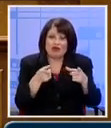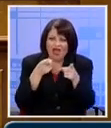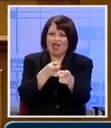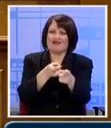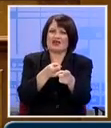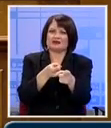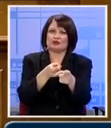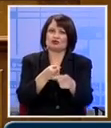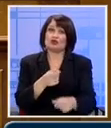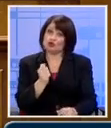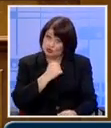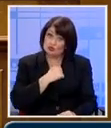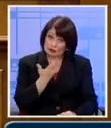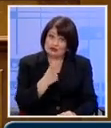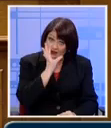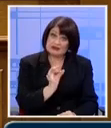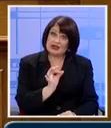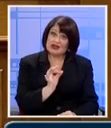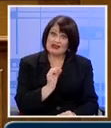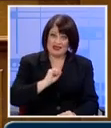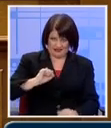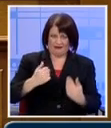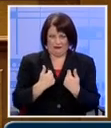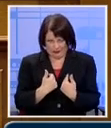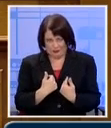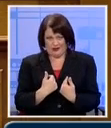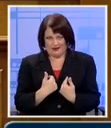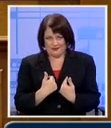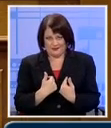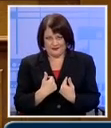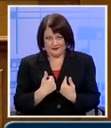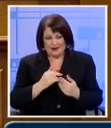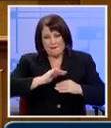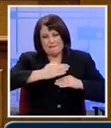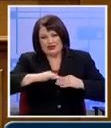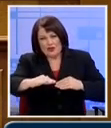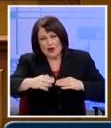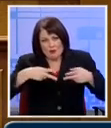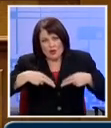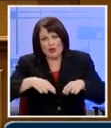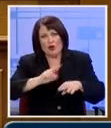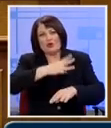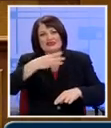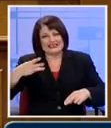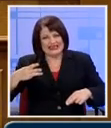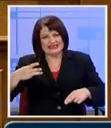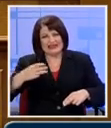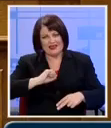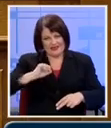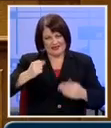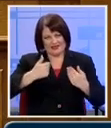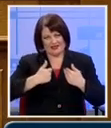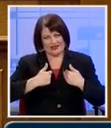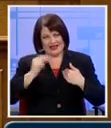Αλήθεια το πιστεύετε, κύριε Τσίπρα? Θα μας φοβήσετε? Το πεζοδρόμιο του ΣΥΡΙΖΑ θα εκφοβήσει